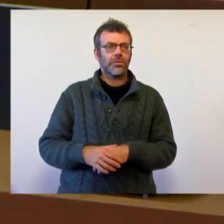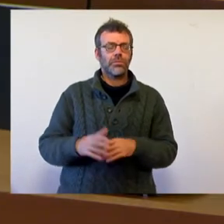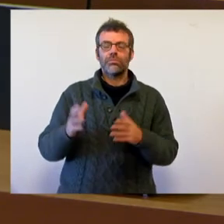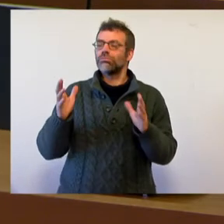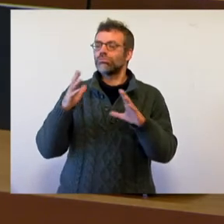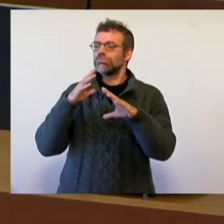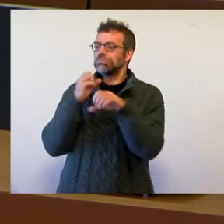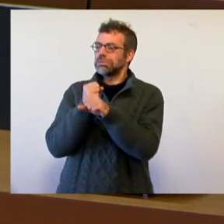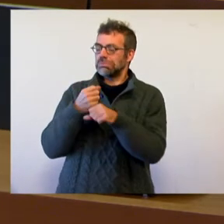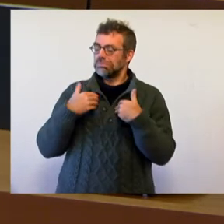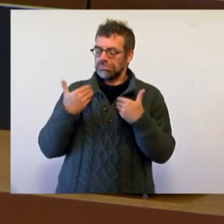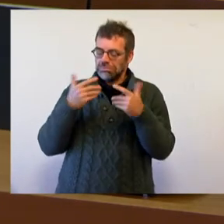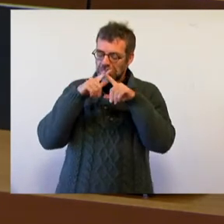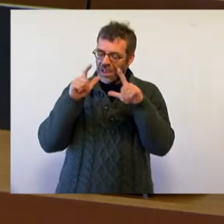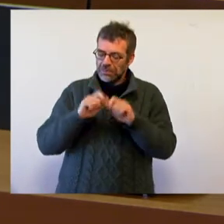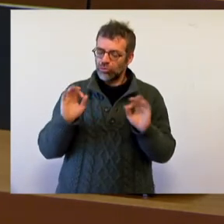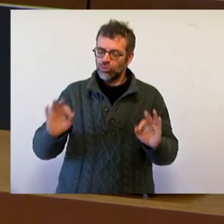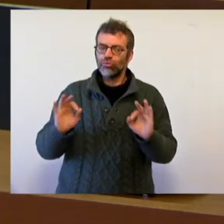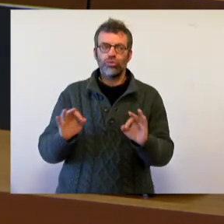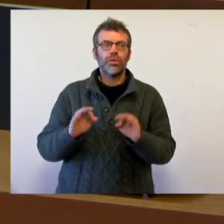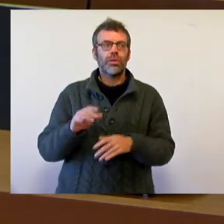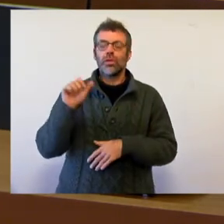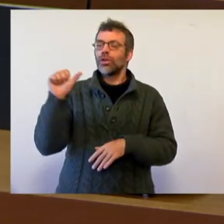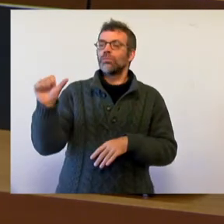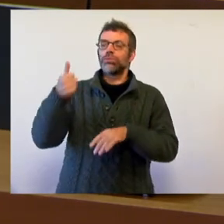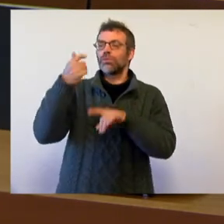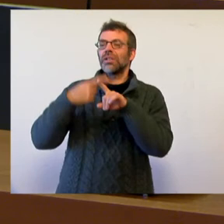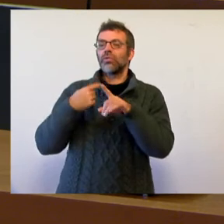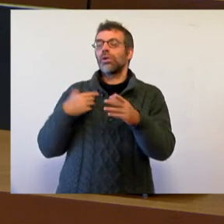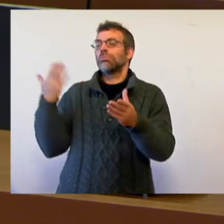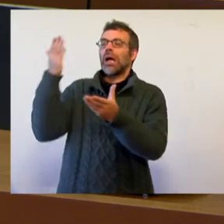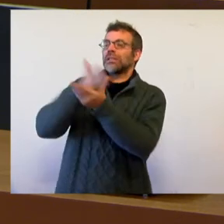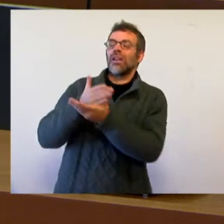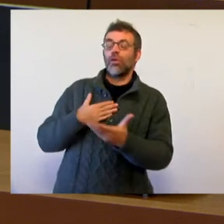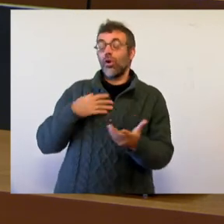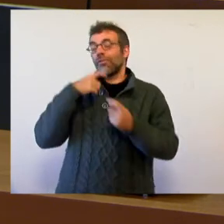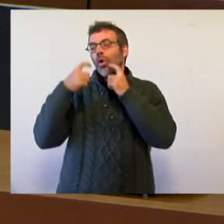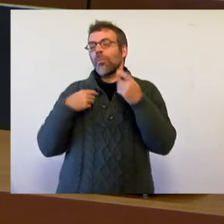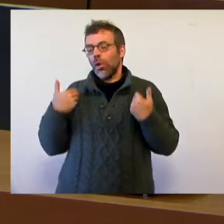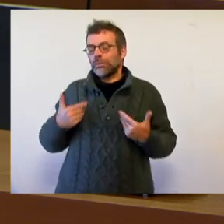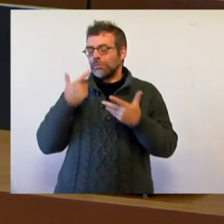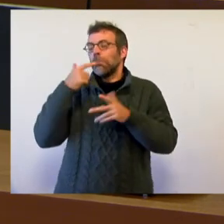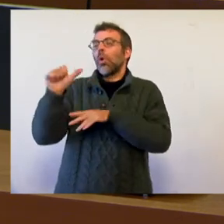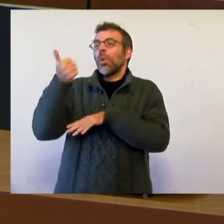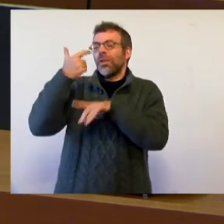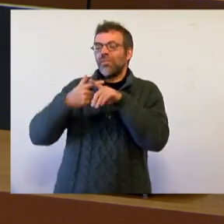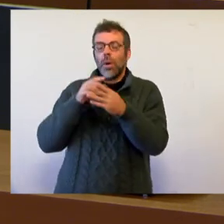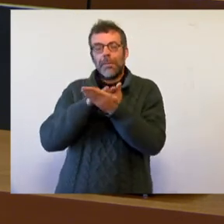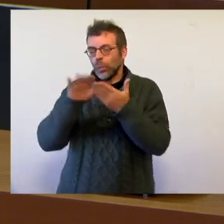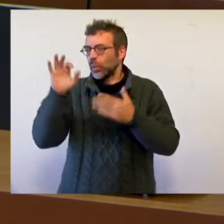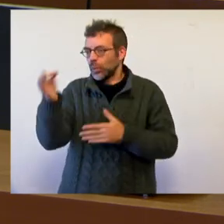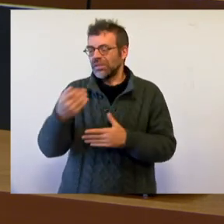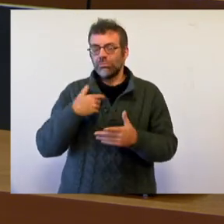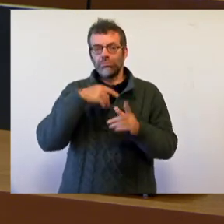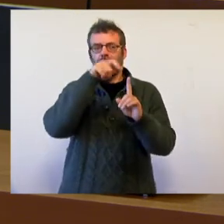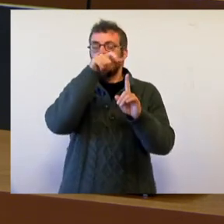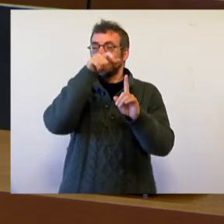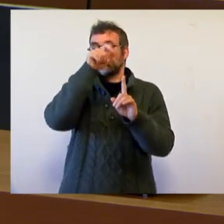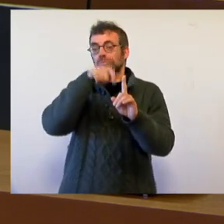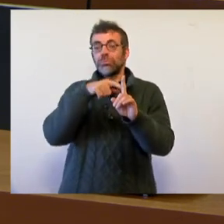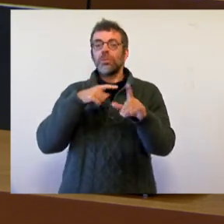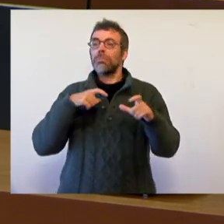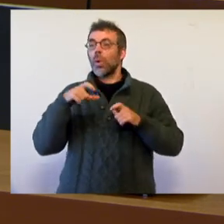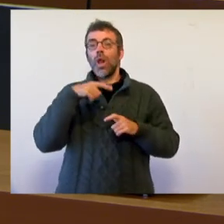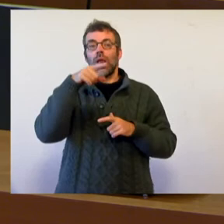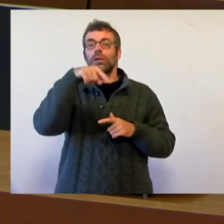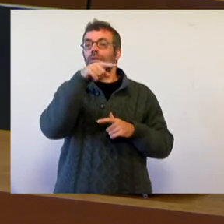je respecte tout à fait. C'est la première fois que j'interviens aussi violemment pendant le discours d'un de mes collègues. Mais